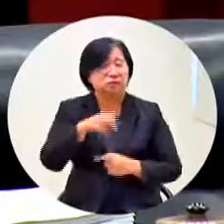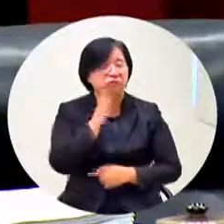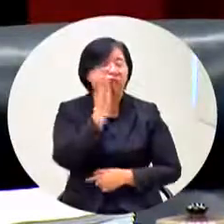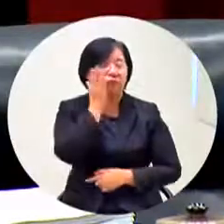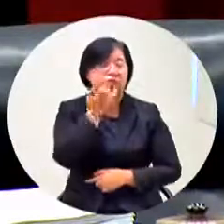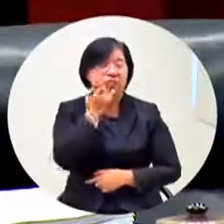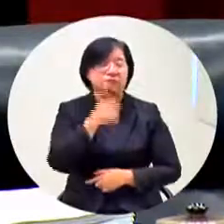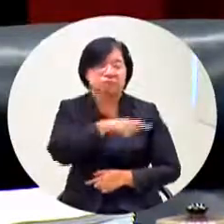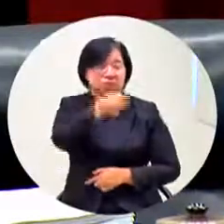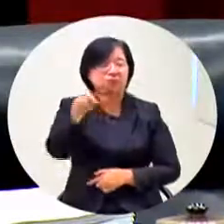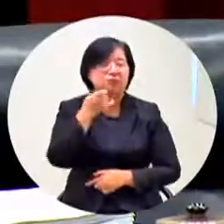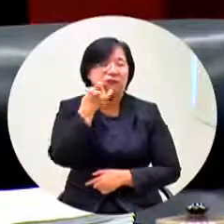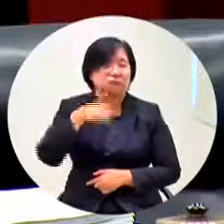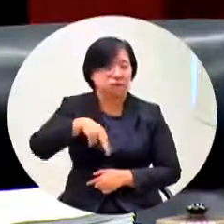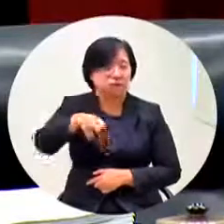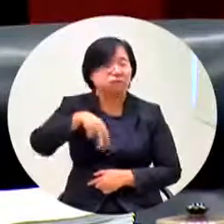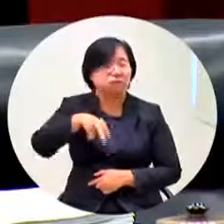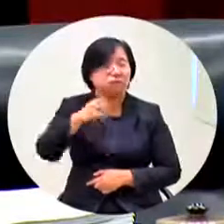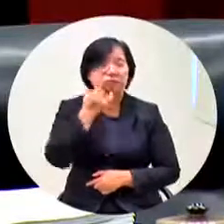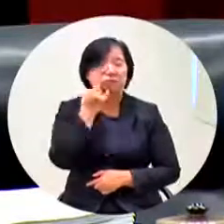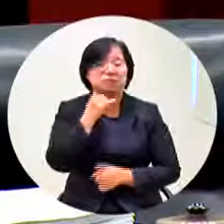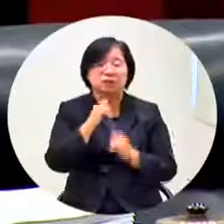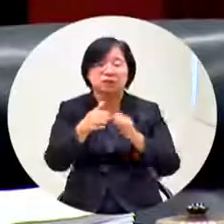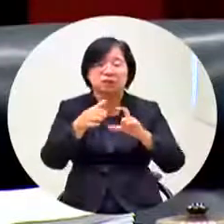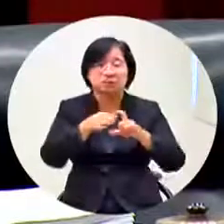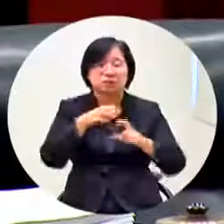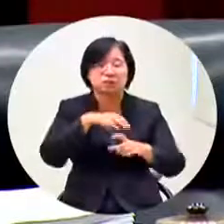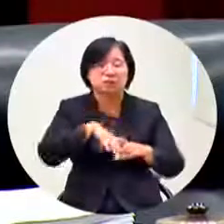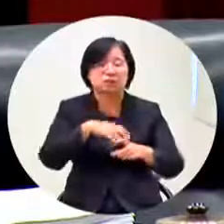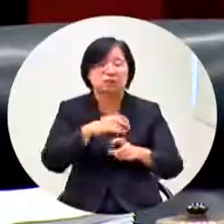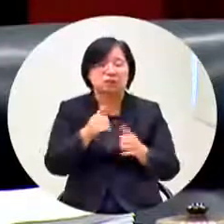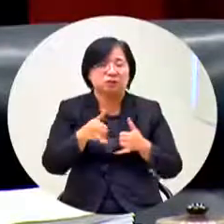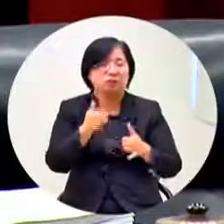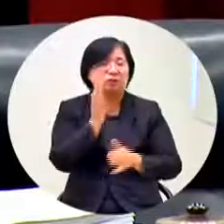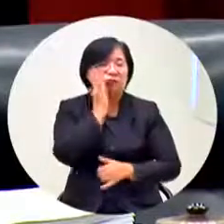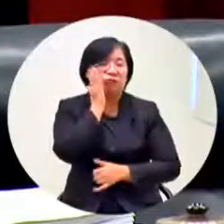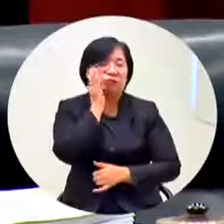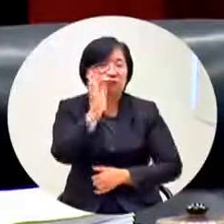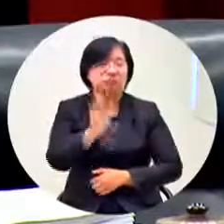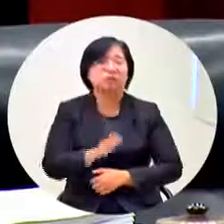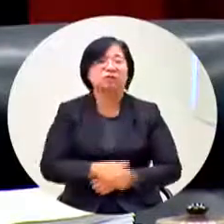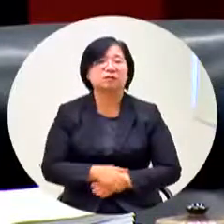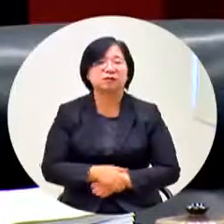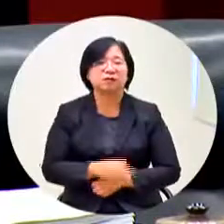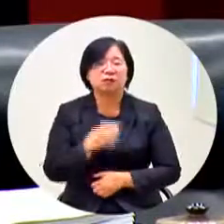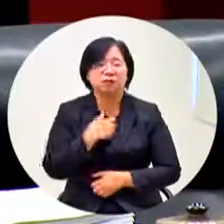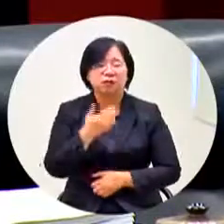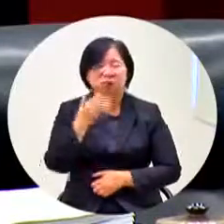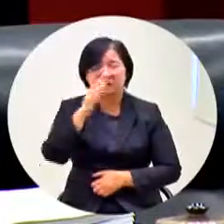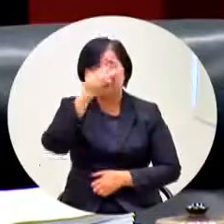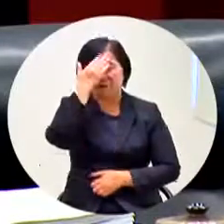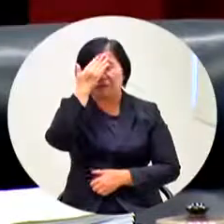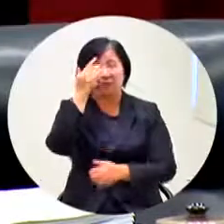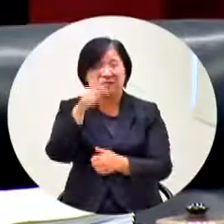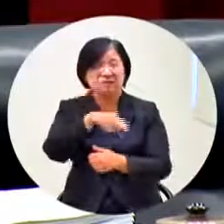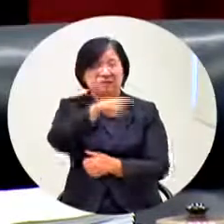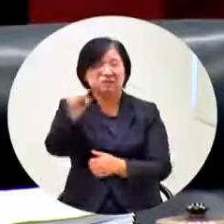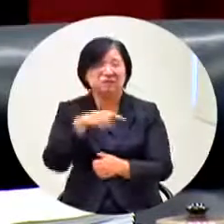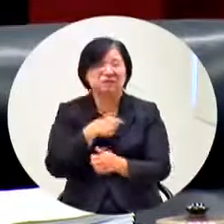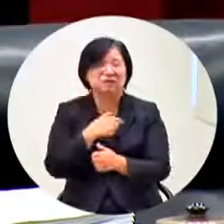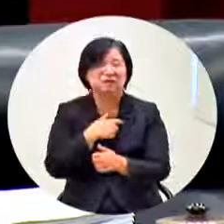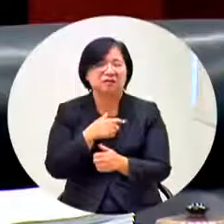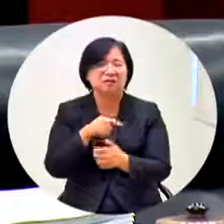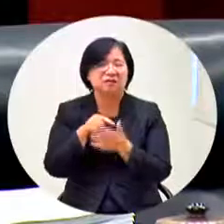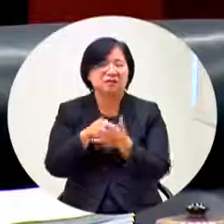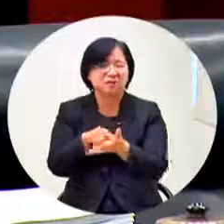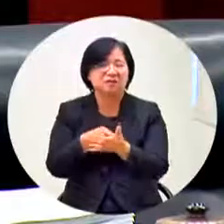都可以走的，在一个社区里面，那路拢通的。但是若要拜托你来给我铺一下吼，七股正八股正，就是拢搞我一